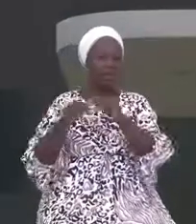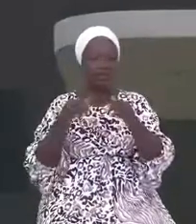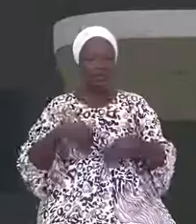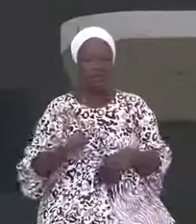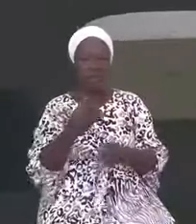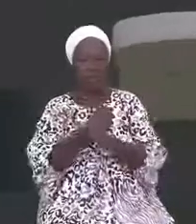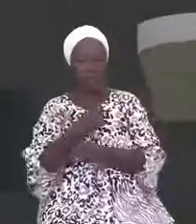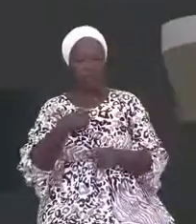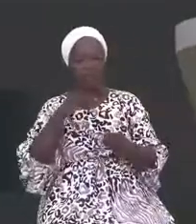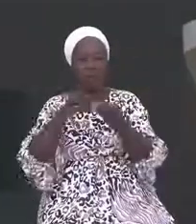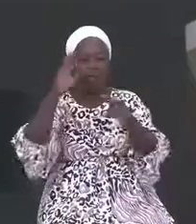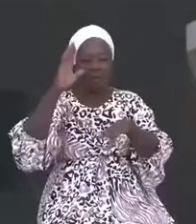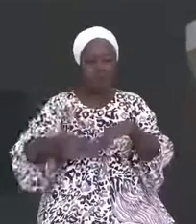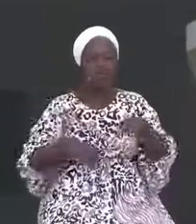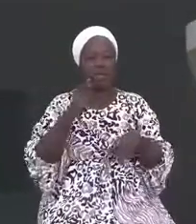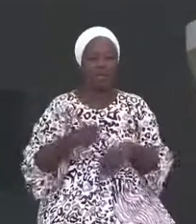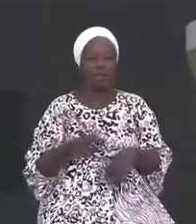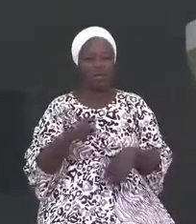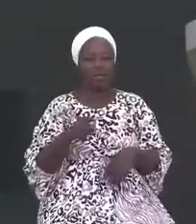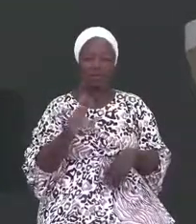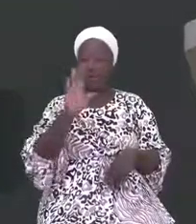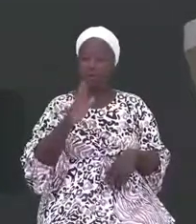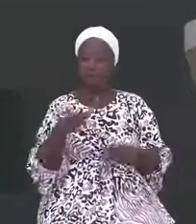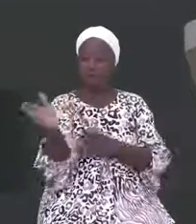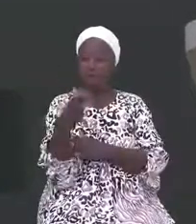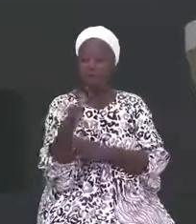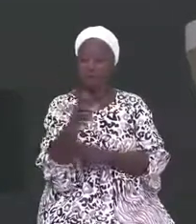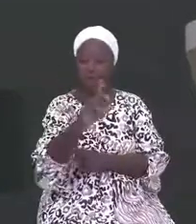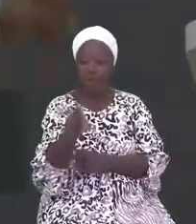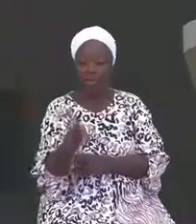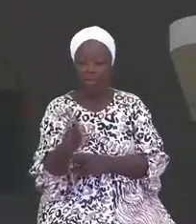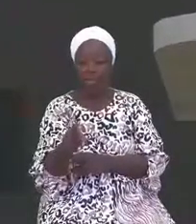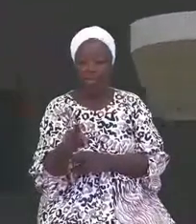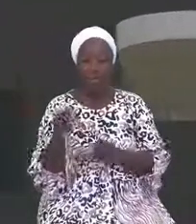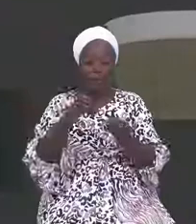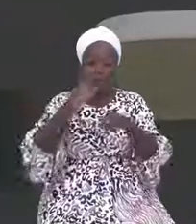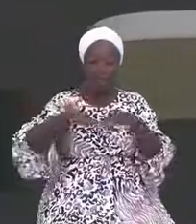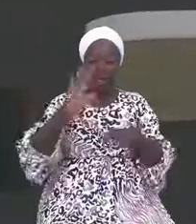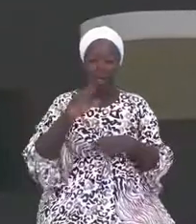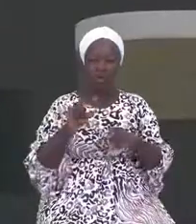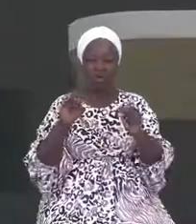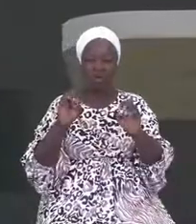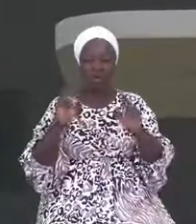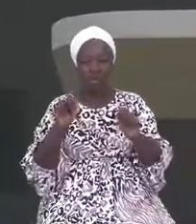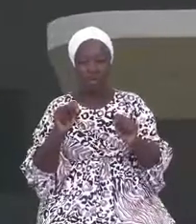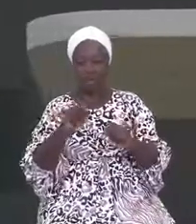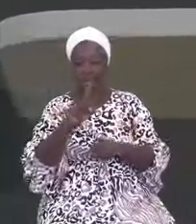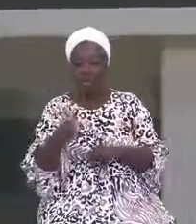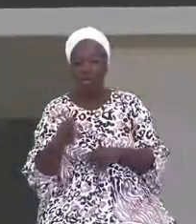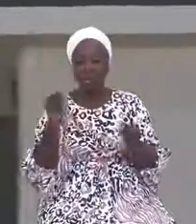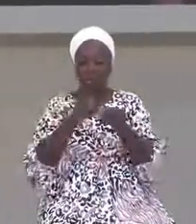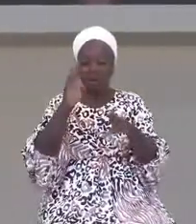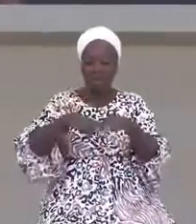toujours plus que tes poissons, plus que tes filets, plus que tes anciens